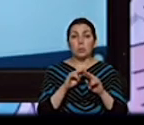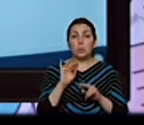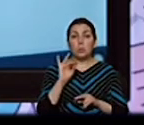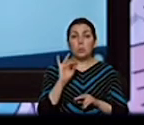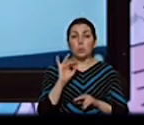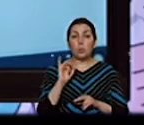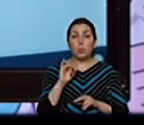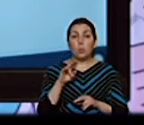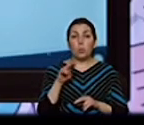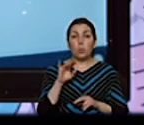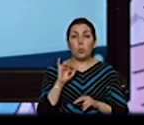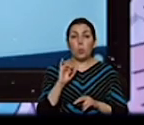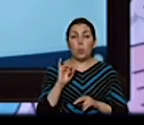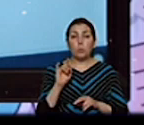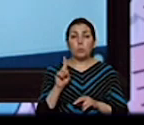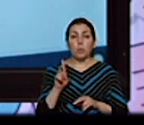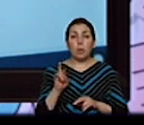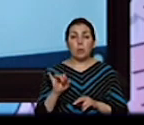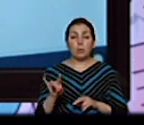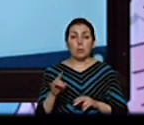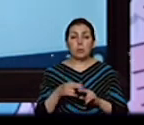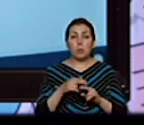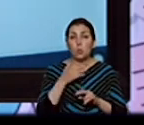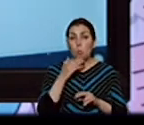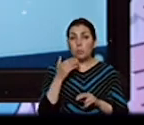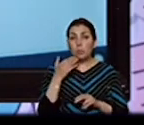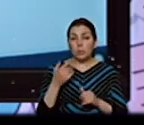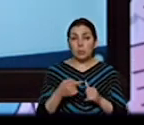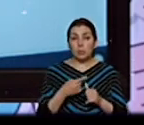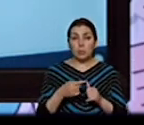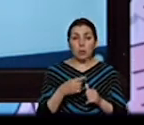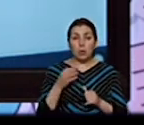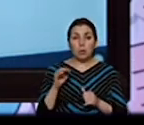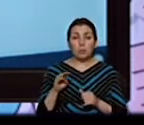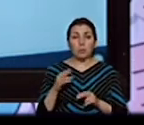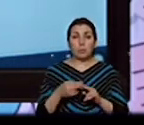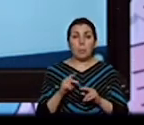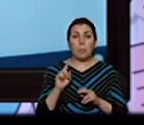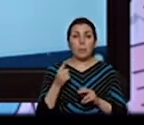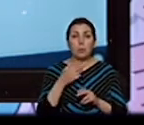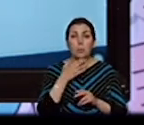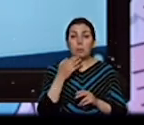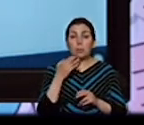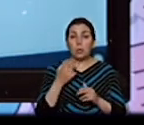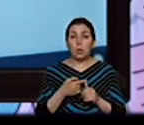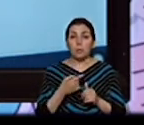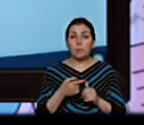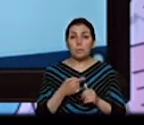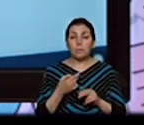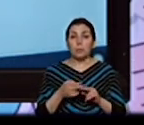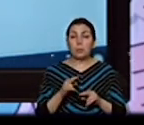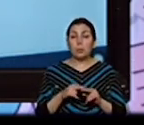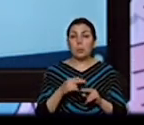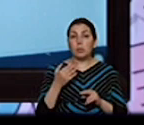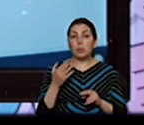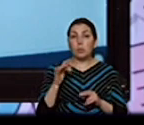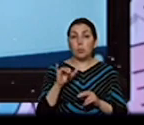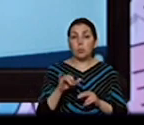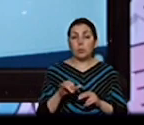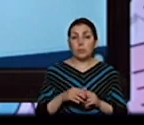yulduzlar. Bu so'zlar ko'plikdagi otlar. Nima uchun ko'plikdagi otlar? Chunki